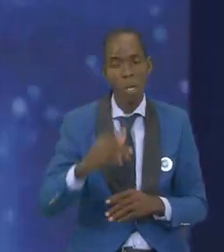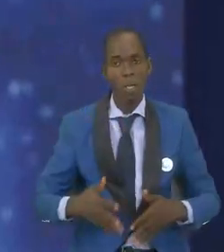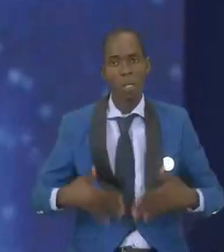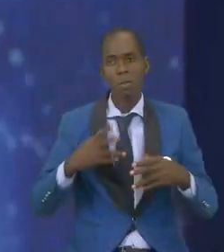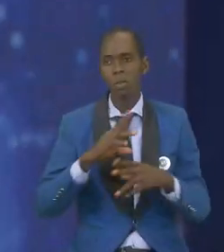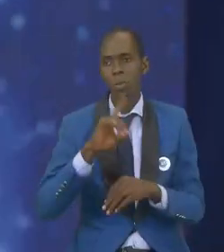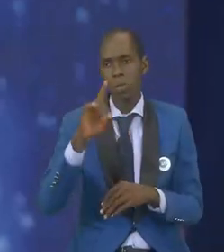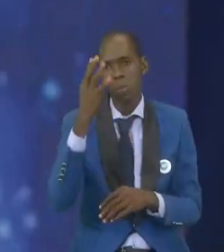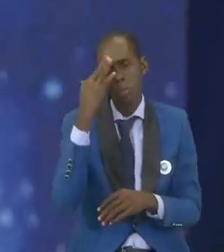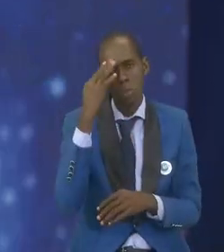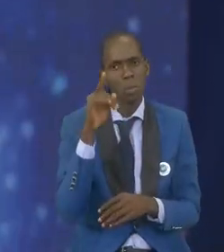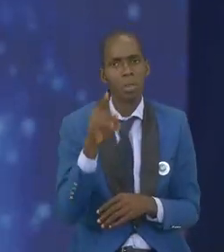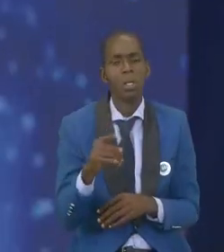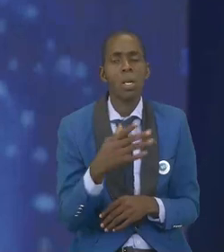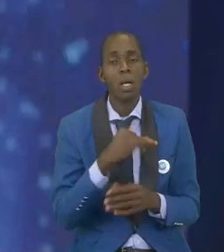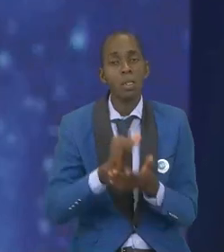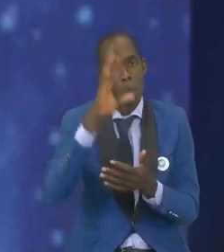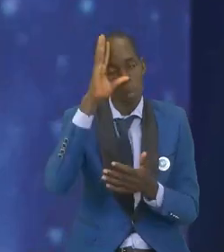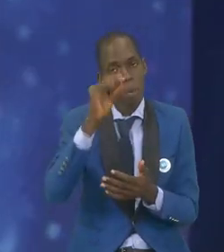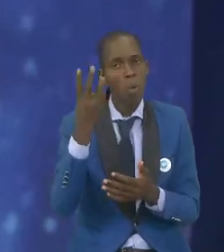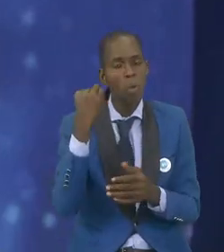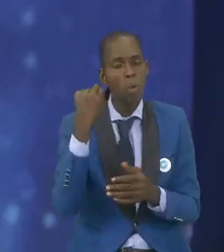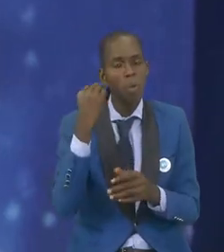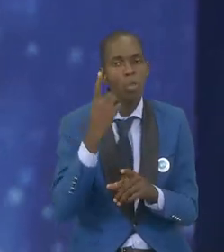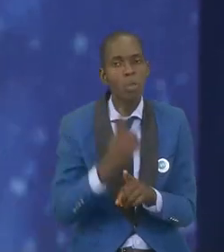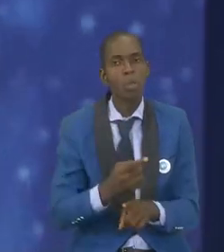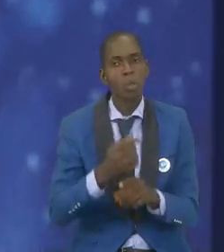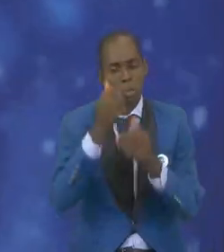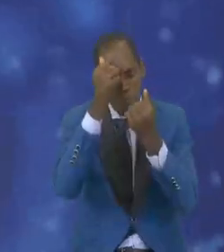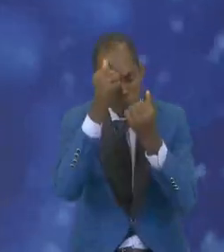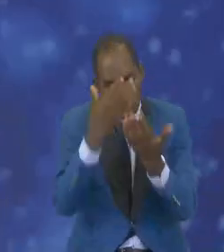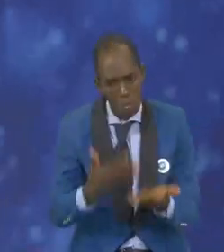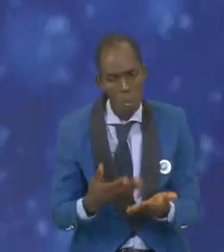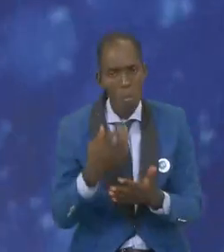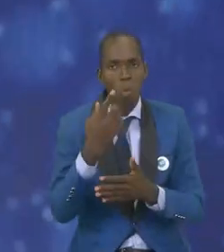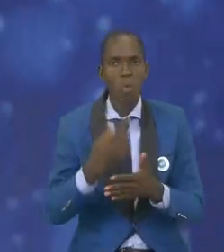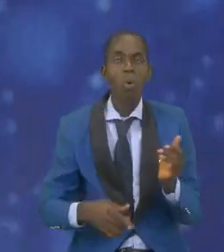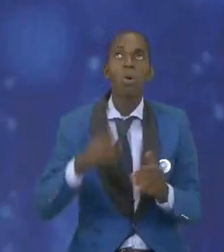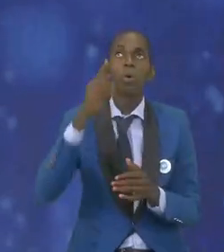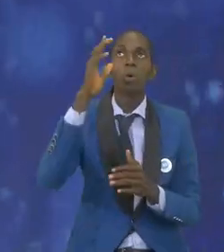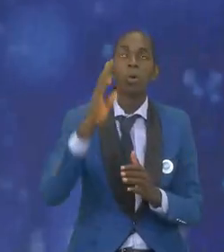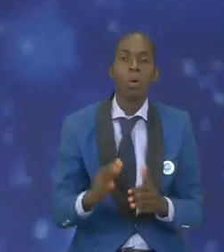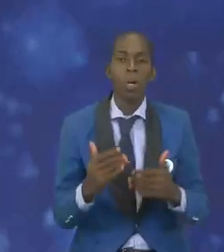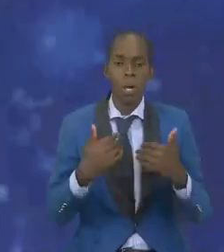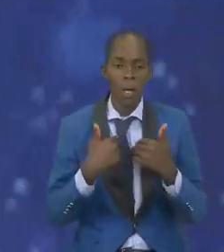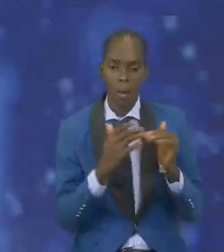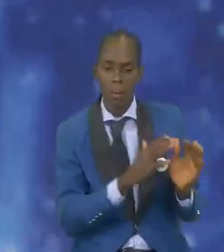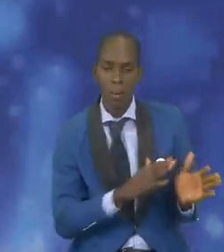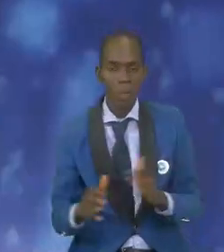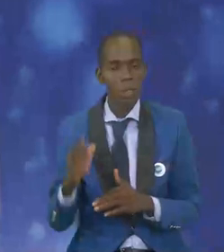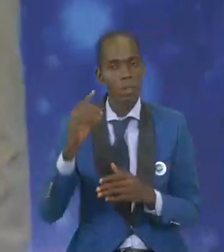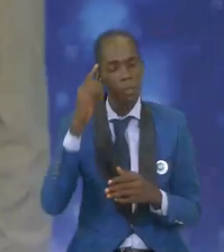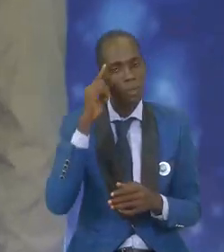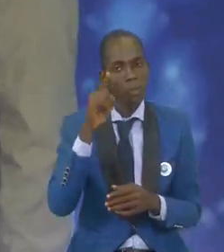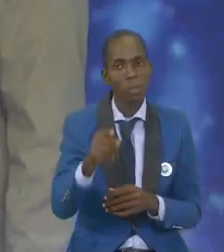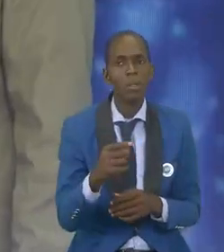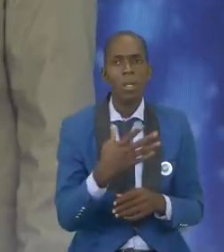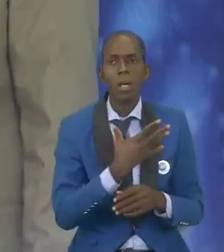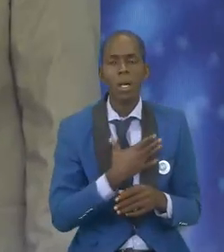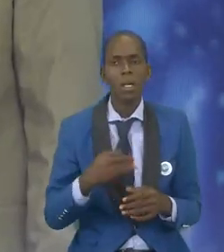servir le Seigneur tous les jours de ma vie il le connaissait pas et l'homme maintenant est en train d'exécuter ce que Dieu